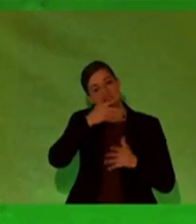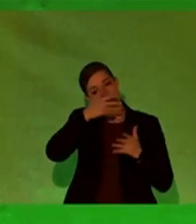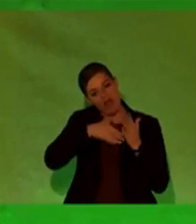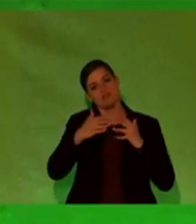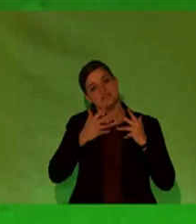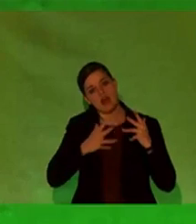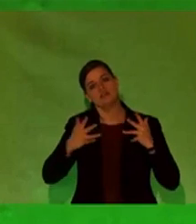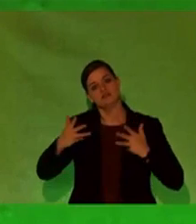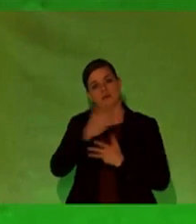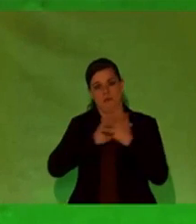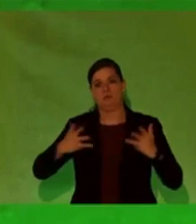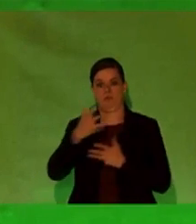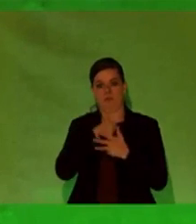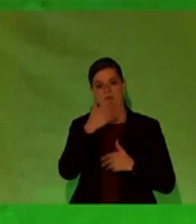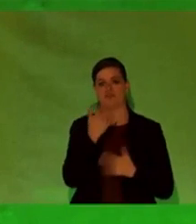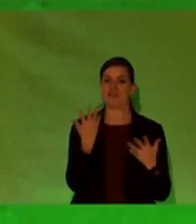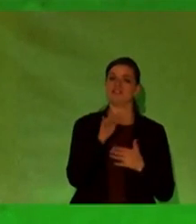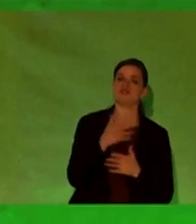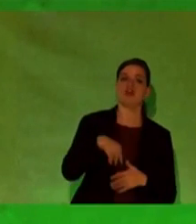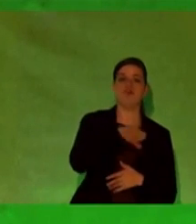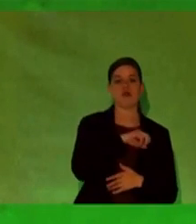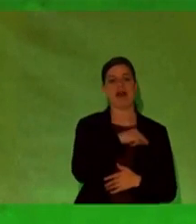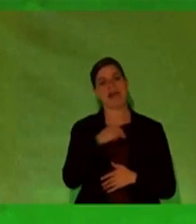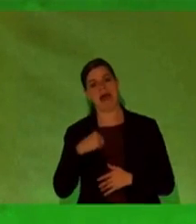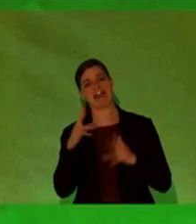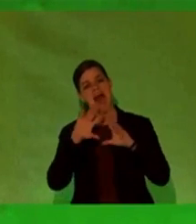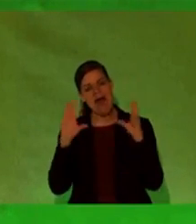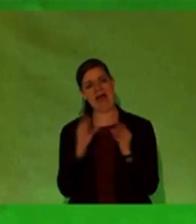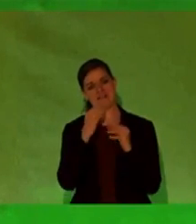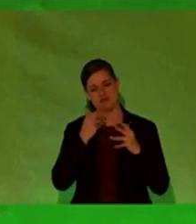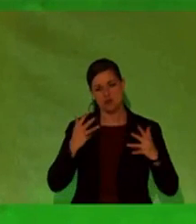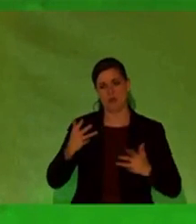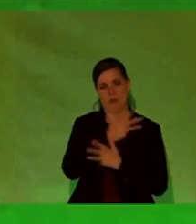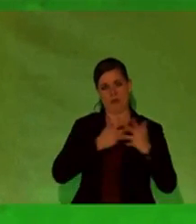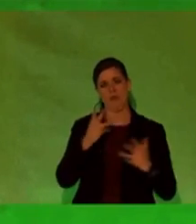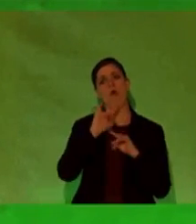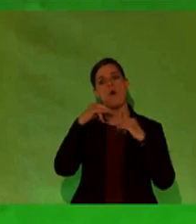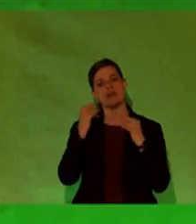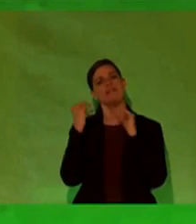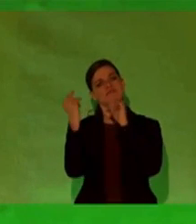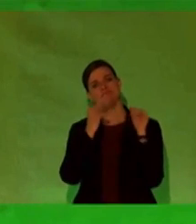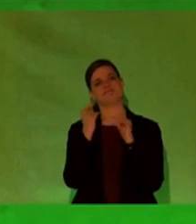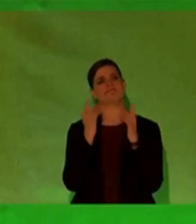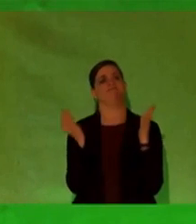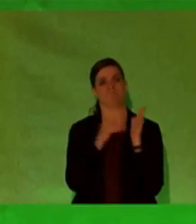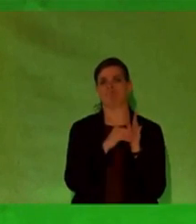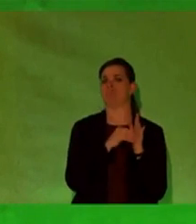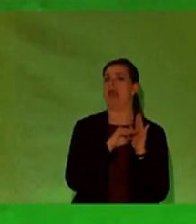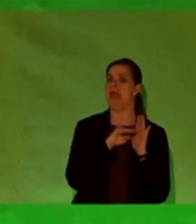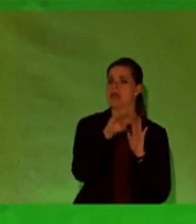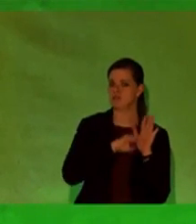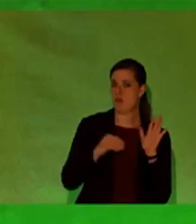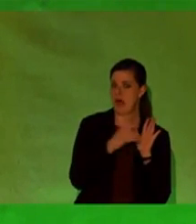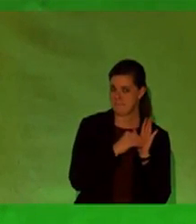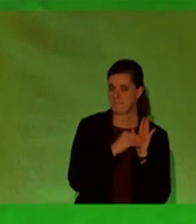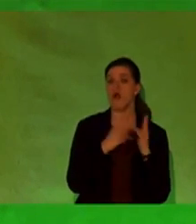breit diskutieren, alle Vor- und Nachteile, um dann auch zu fragen, gehört es in das Wahlprogramm rein, sowohl auf Bundesebene wie auf Landesebene.